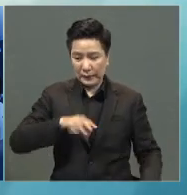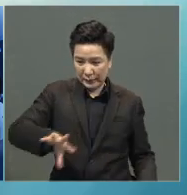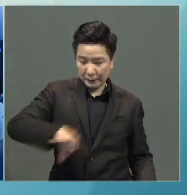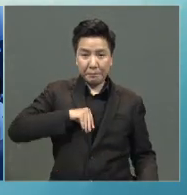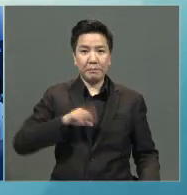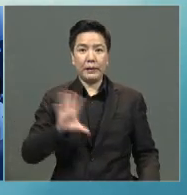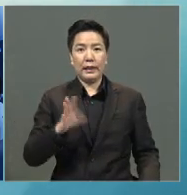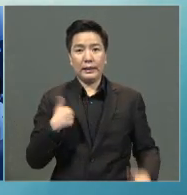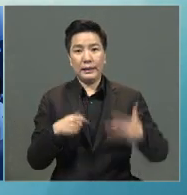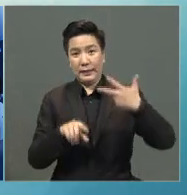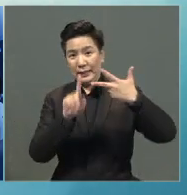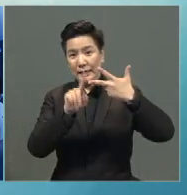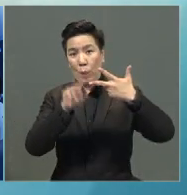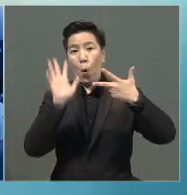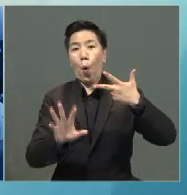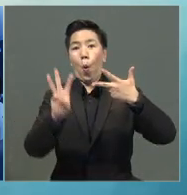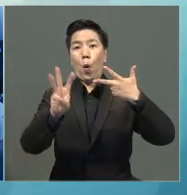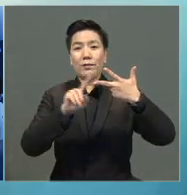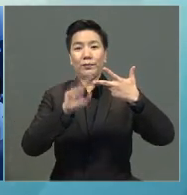ขอให้มีการติดเชื้อเพิ่มขึ้นนะครับส่วนอีก6